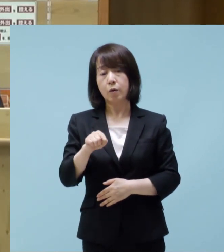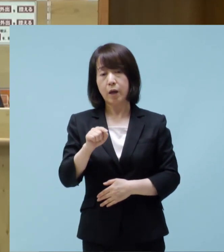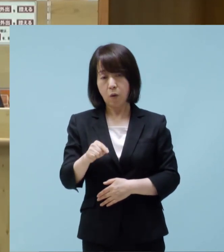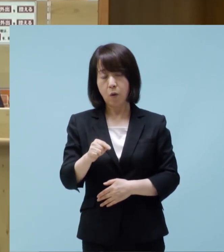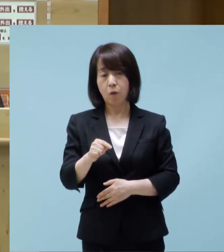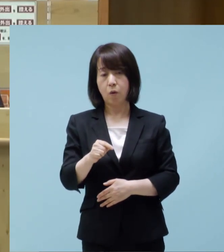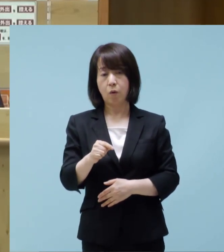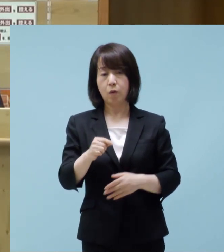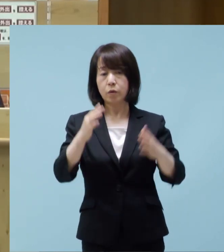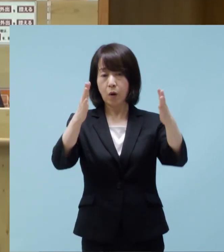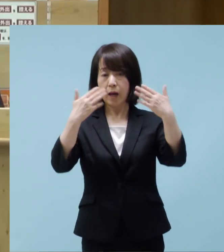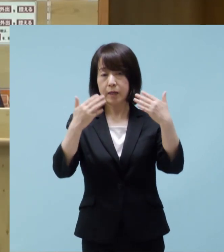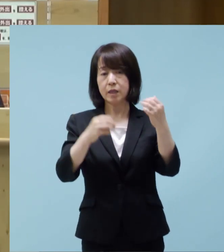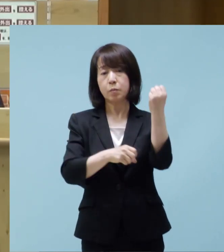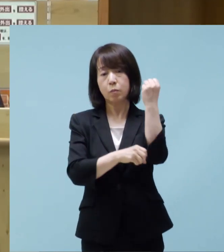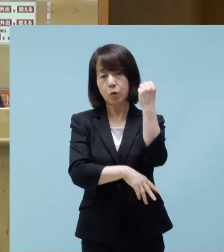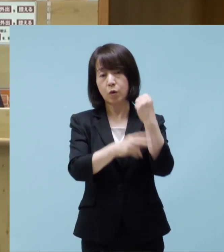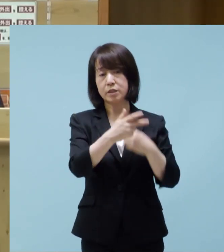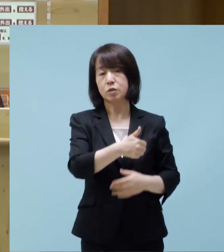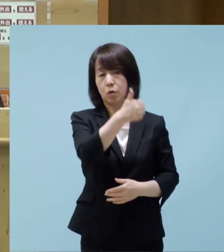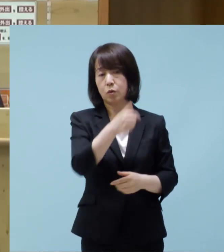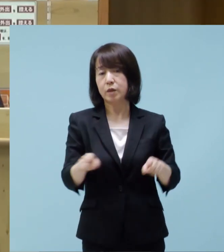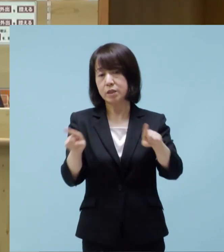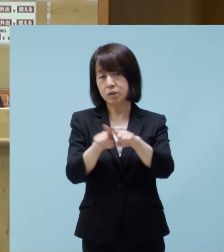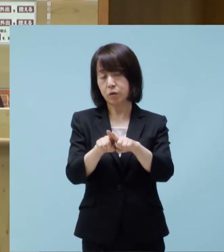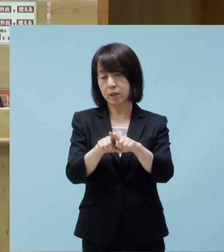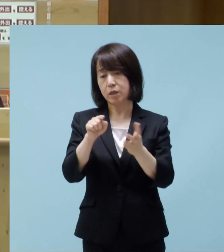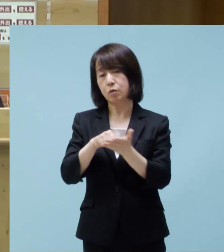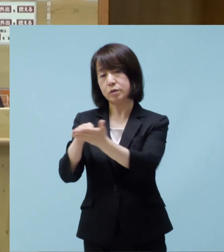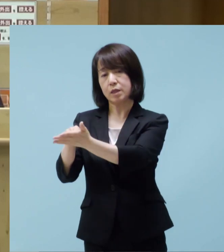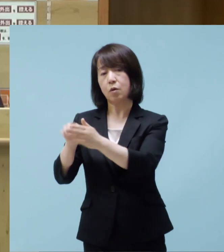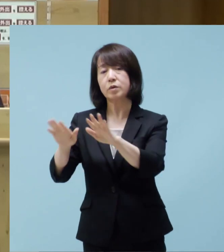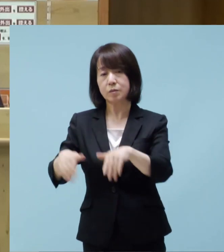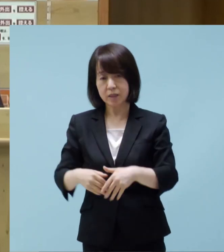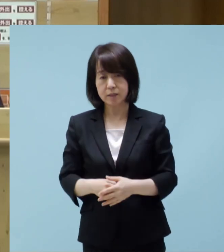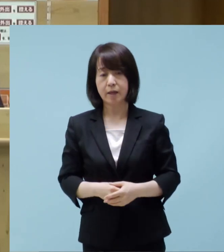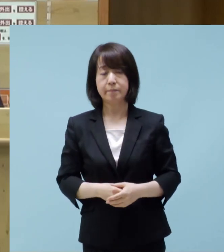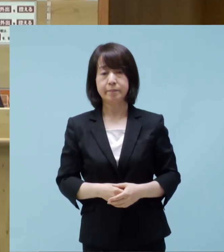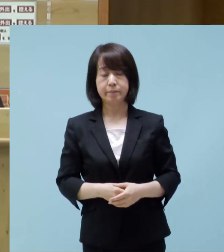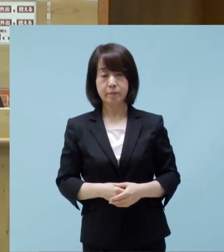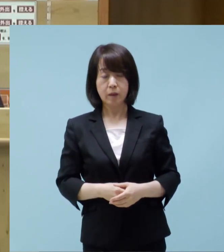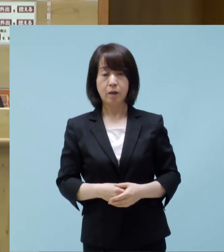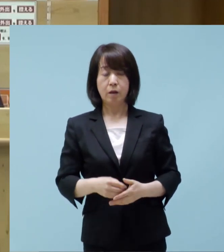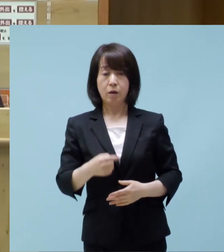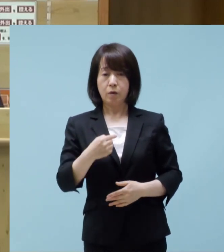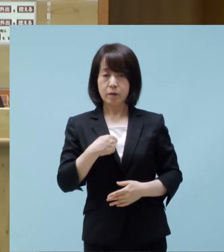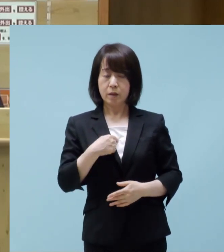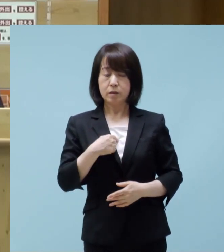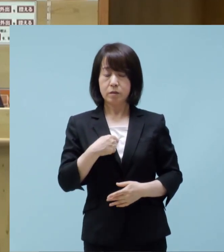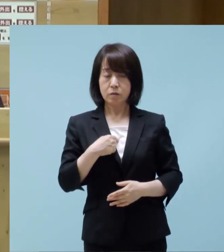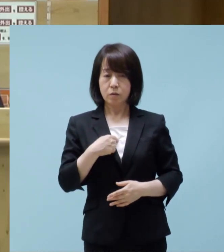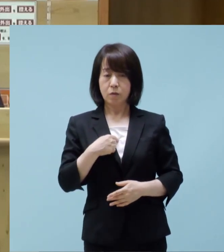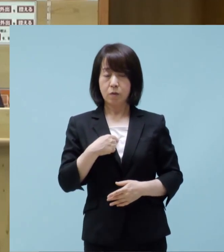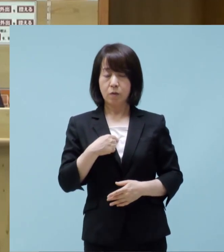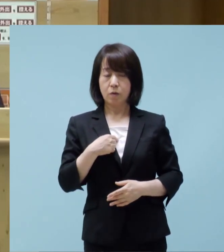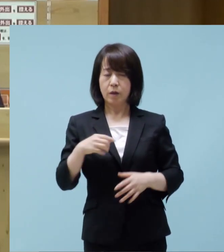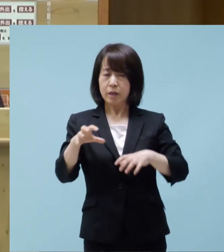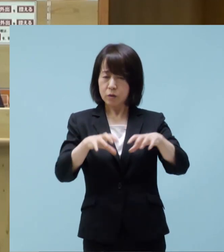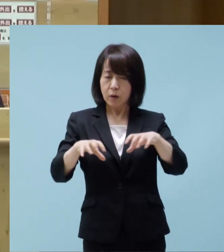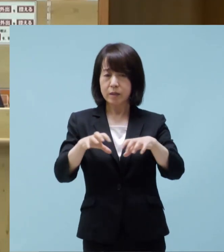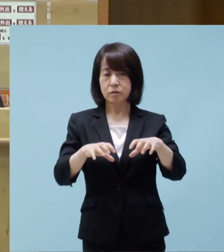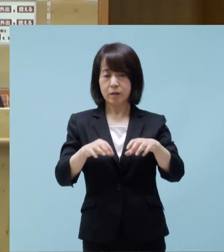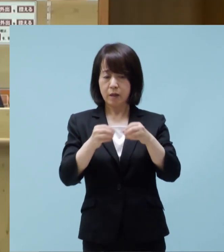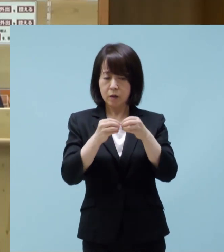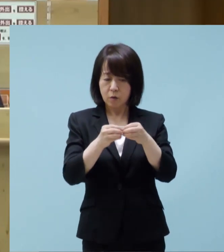したということですが、まあ、これはちょっと私バタバタしてて詳細を見れてないんですけど、尾身会長がです